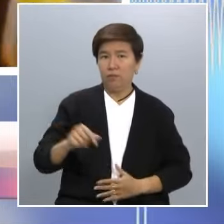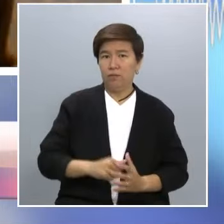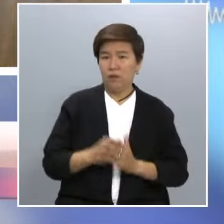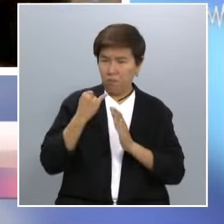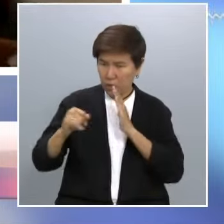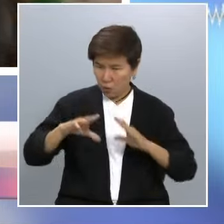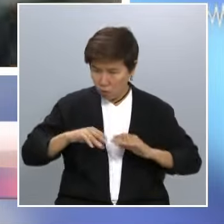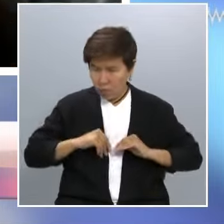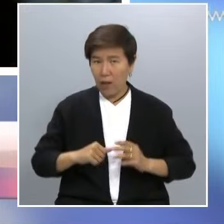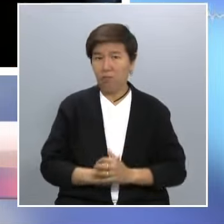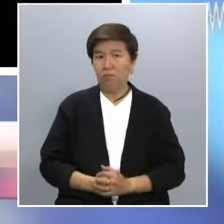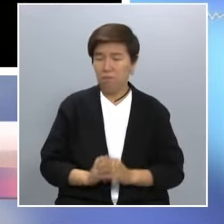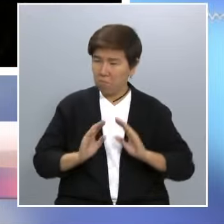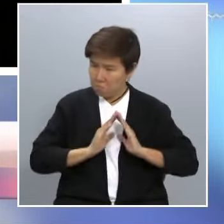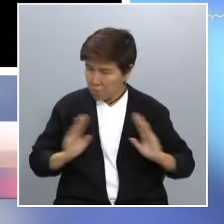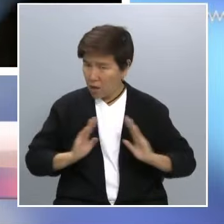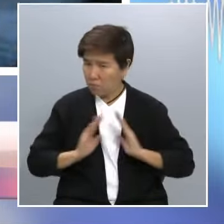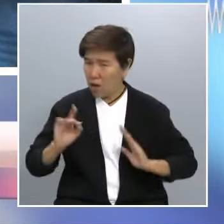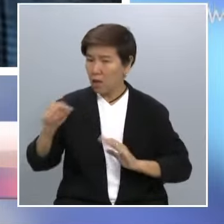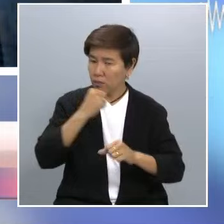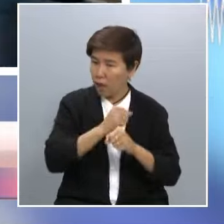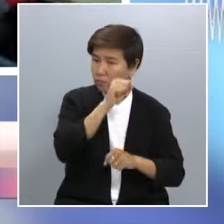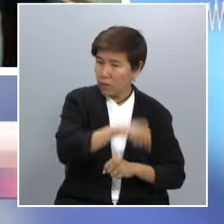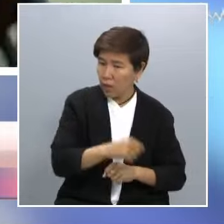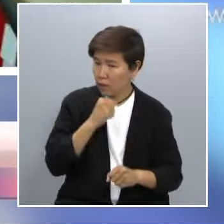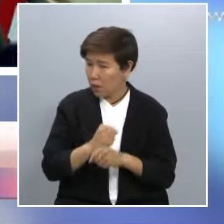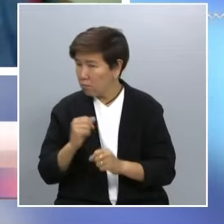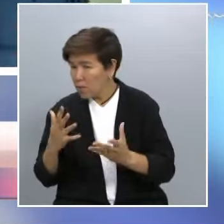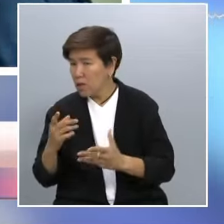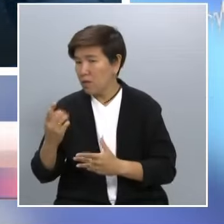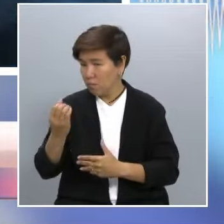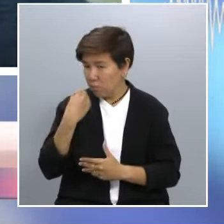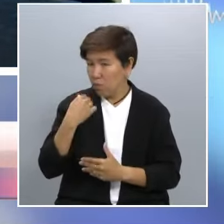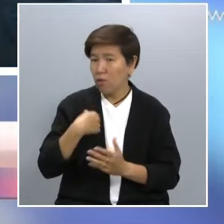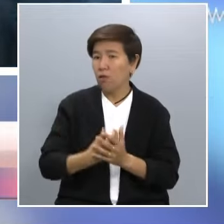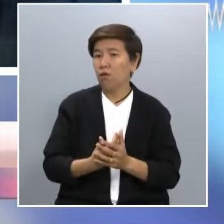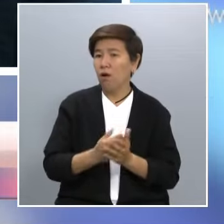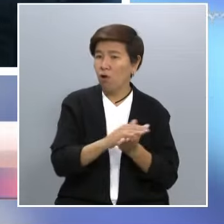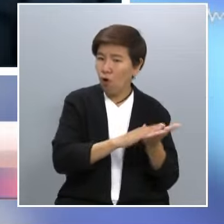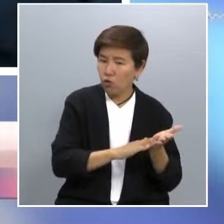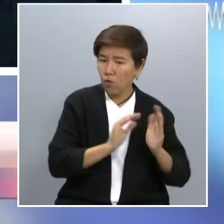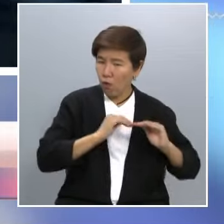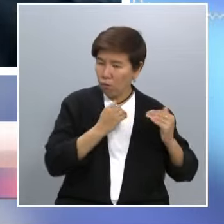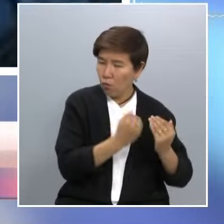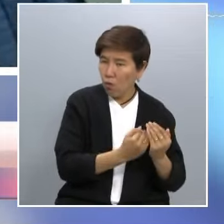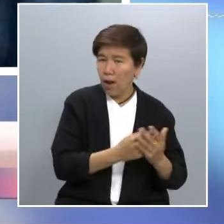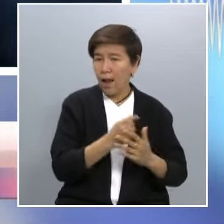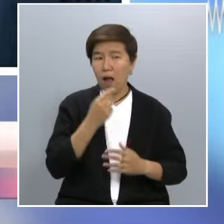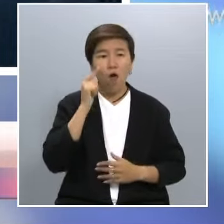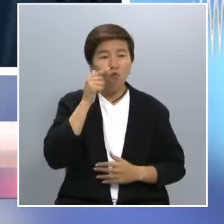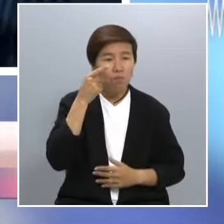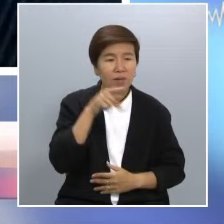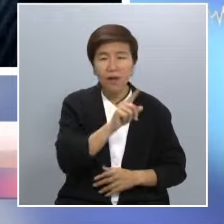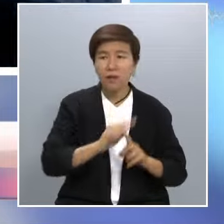มายอมรับเถอะค่ะว่าอันนี้ทำจริงว่าอันนี้ไม่ทำจริงขอโทษตะเปี๊ยกขอโทษทางญาติหนูไม่ได้สักคำเลยค่ะจากพว